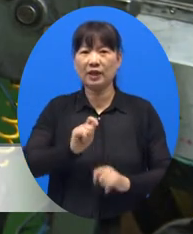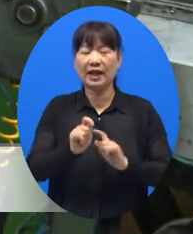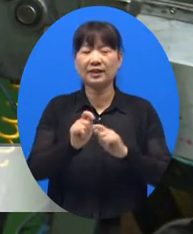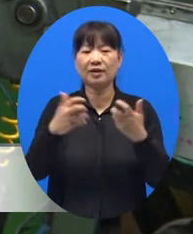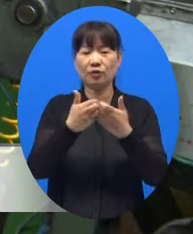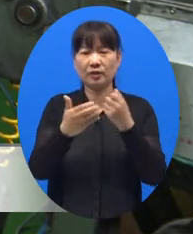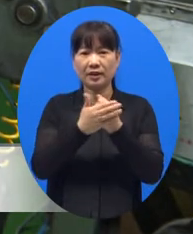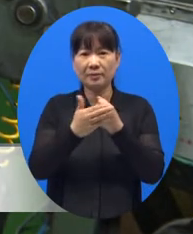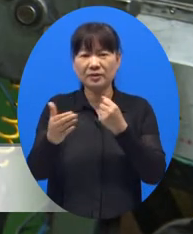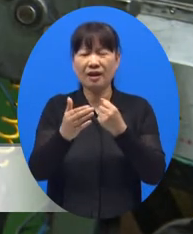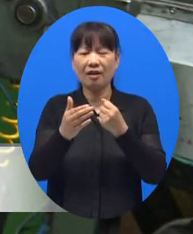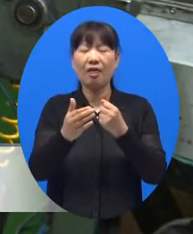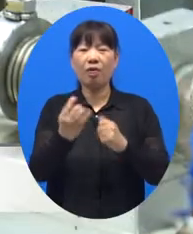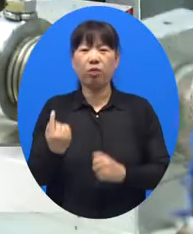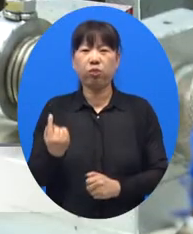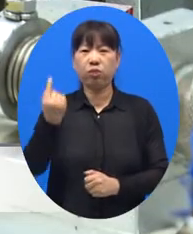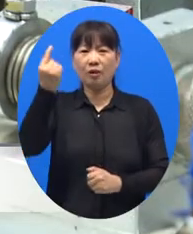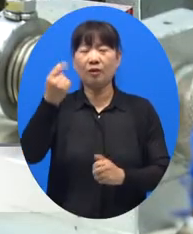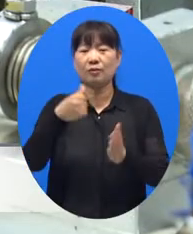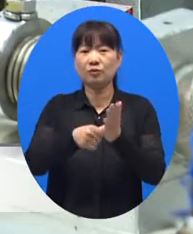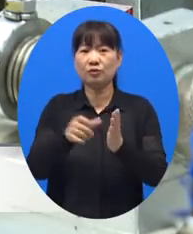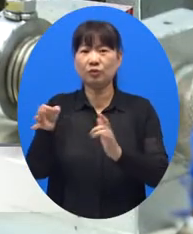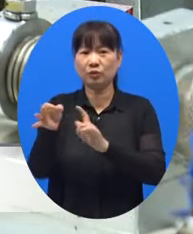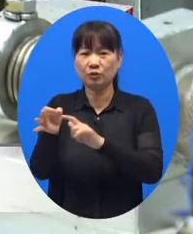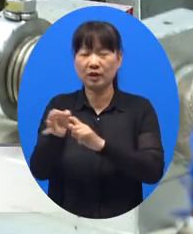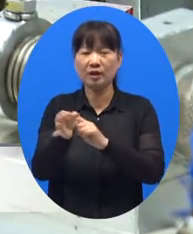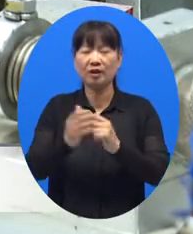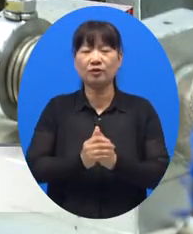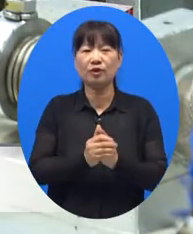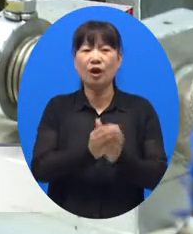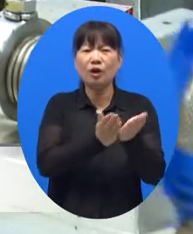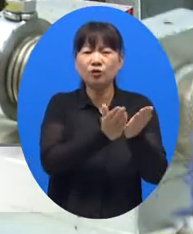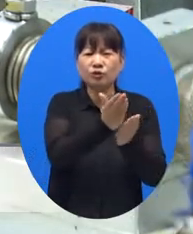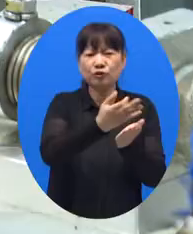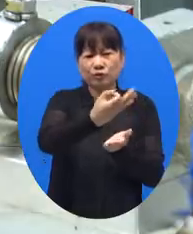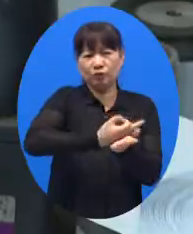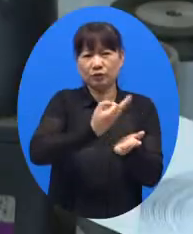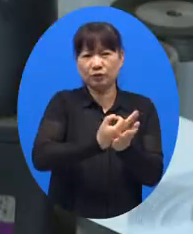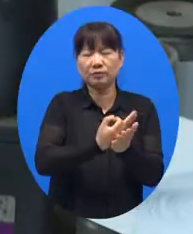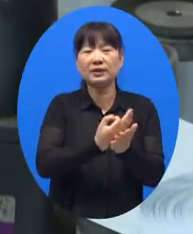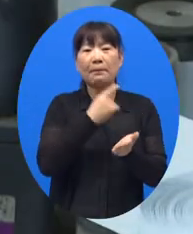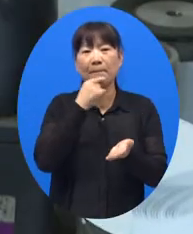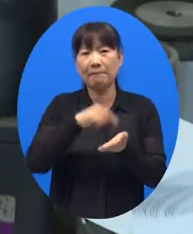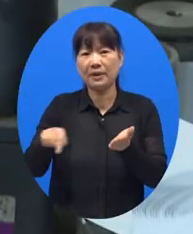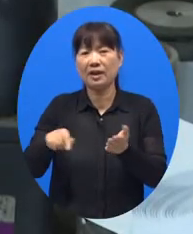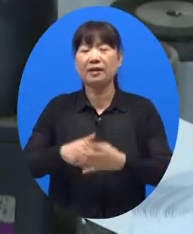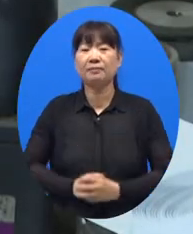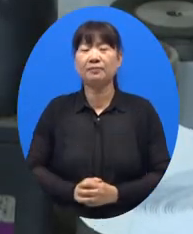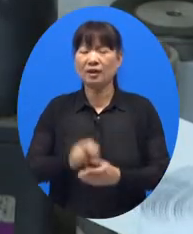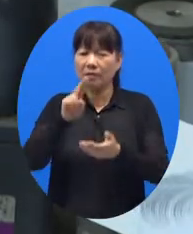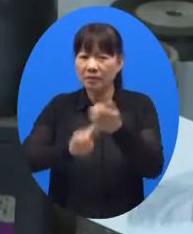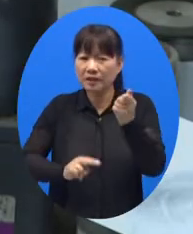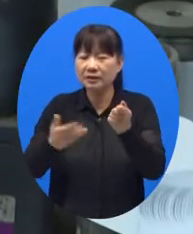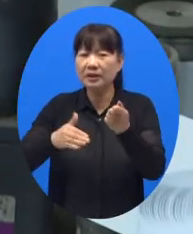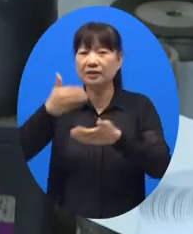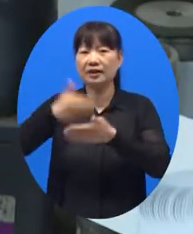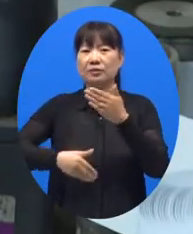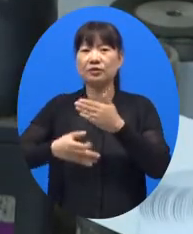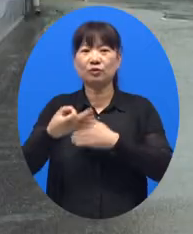치솟은 물류비로 요즘 이 회사의 수출 쪽 수입은 그야말로 적자. 팔아도 남는 게